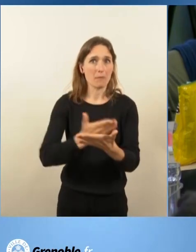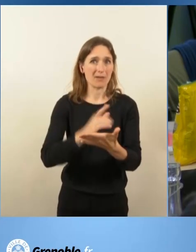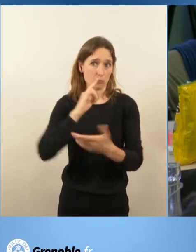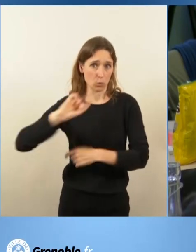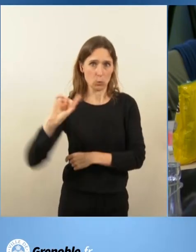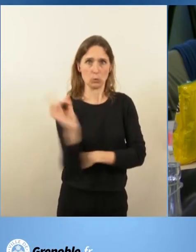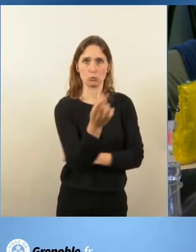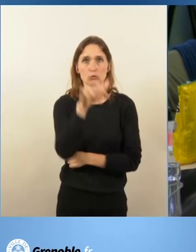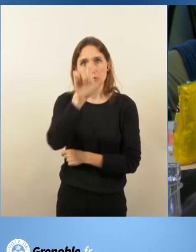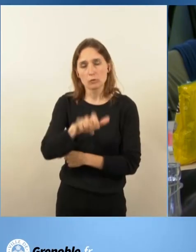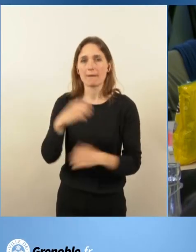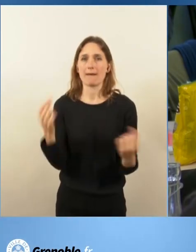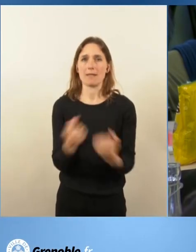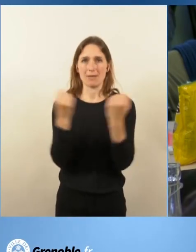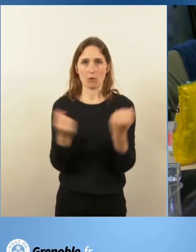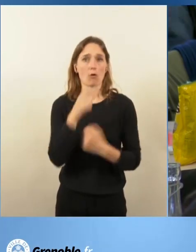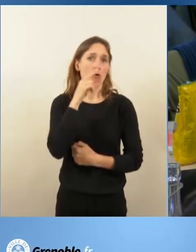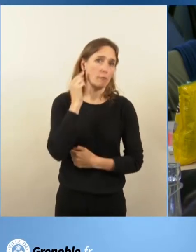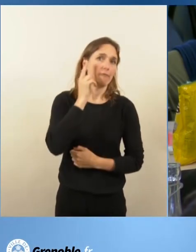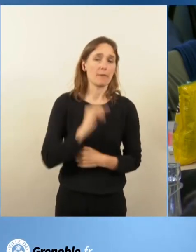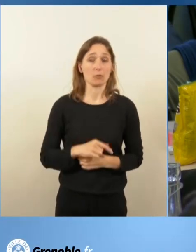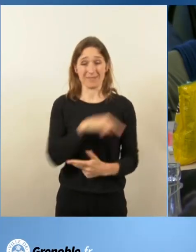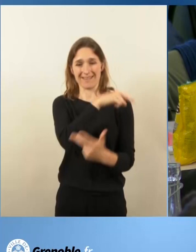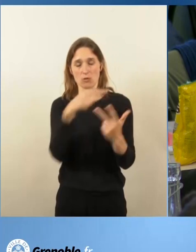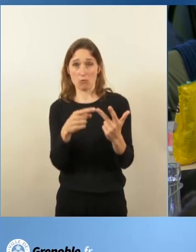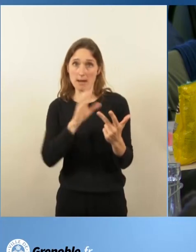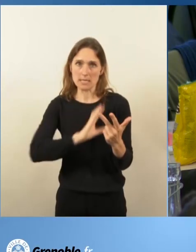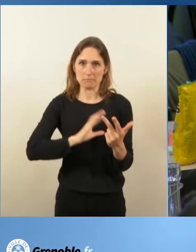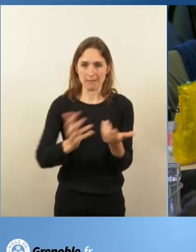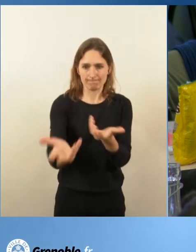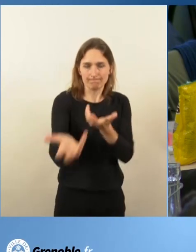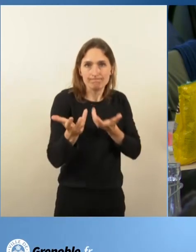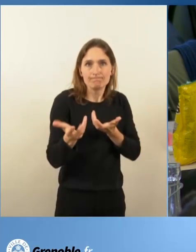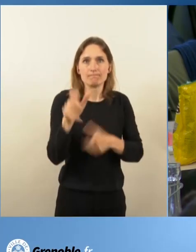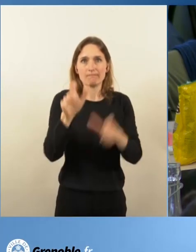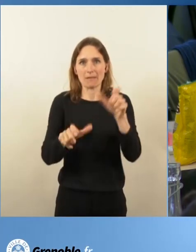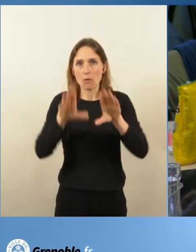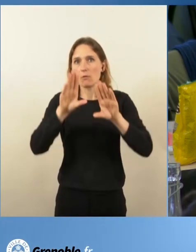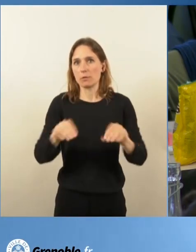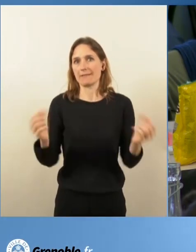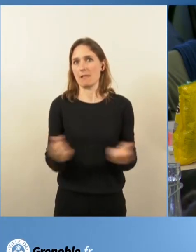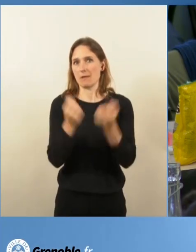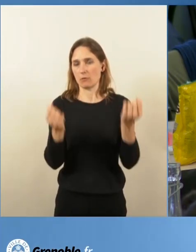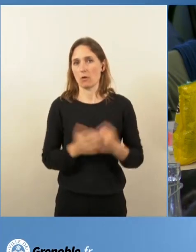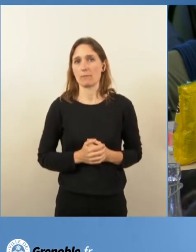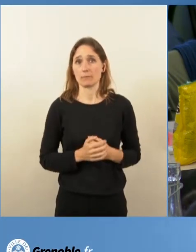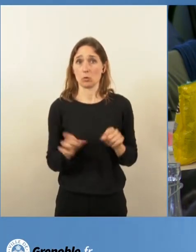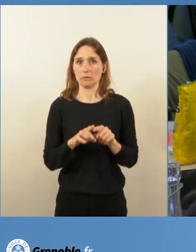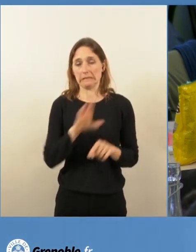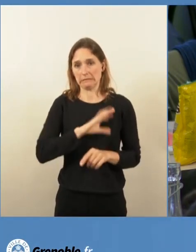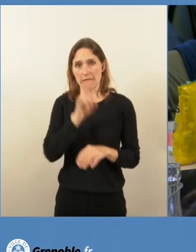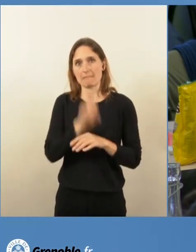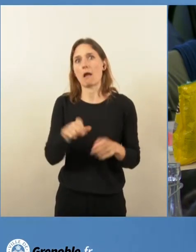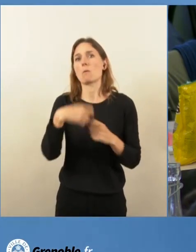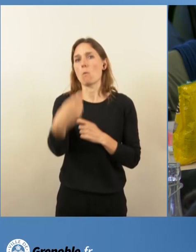donc trois mesures qui vont nous permettre nous l'espérons de mieux attirer des profils et de les surtout de les de les